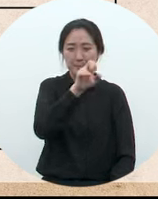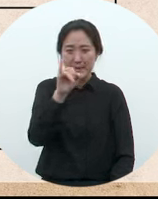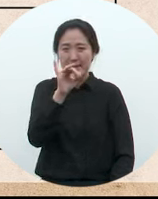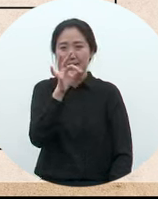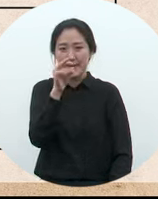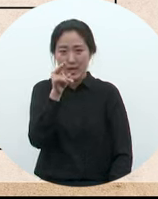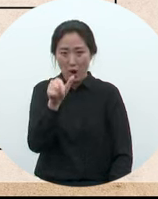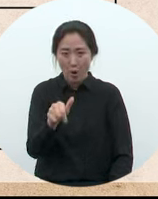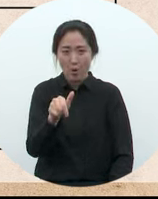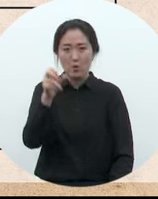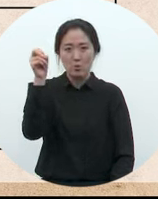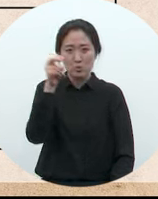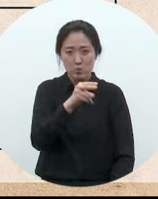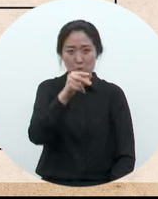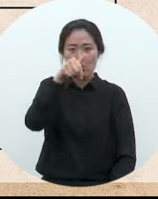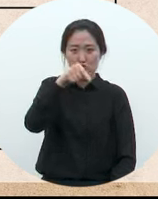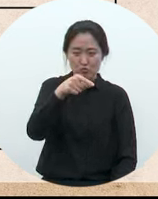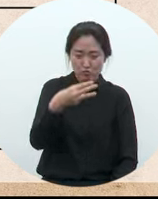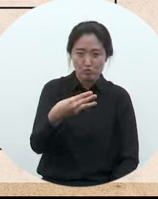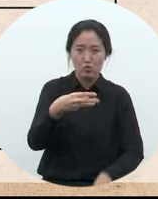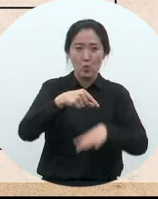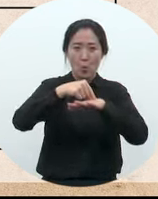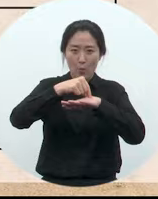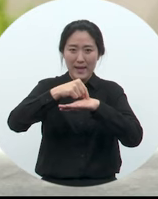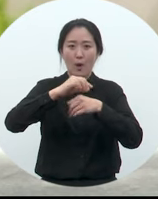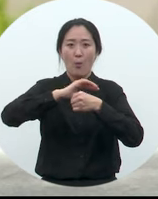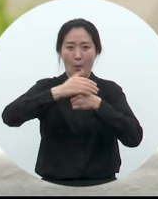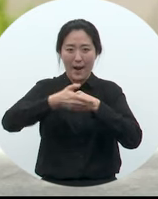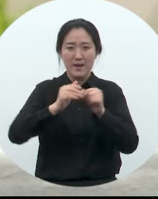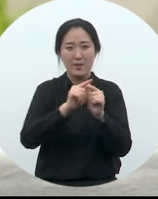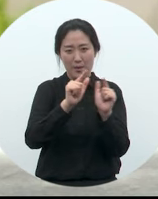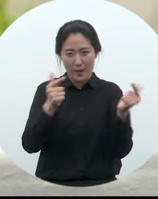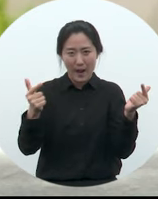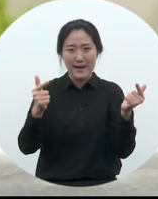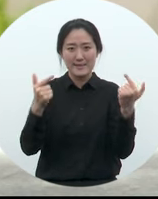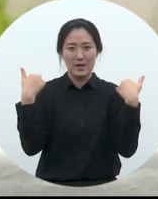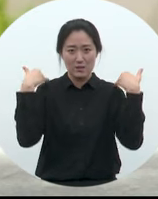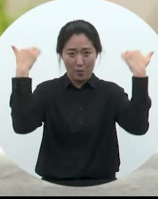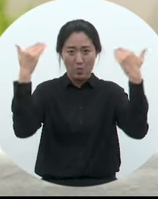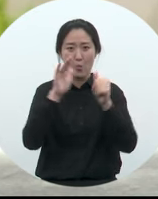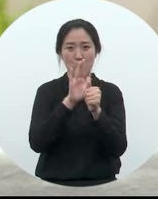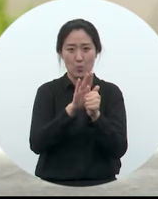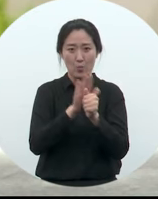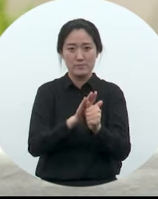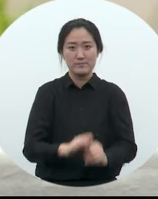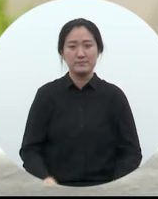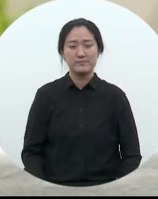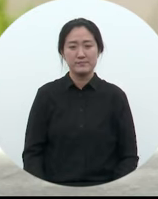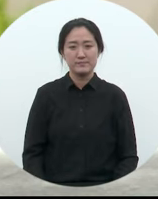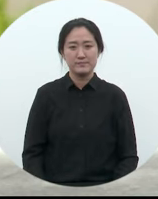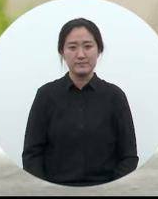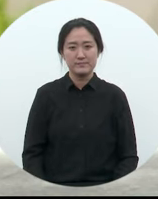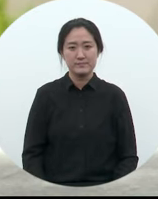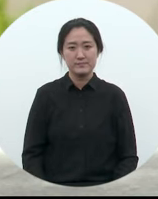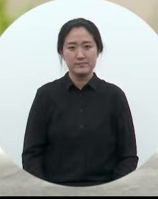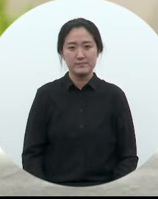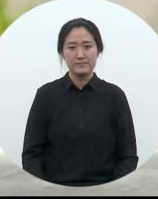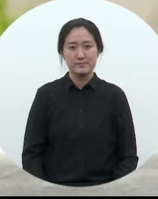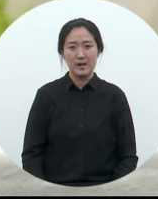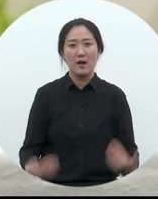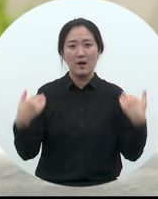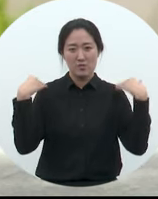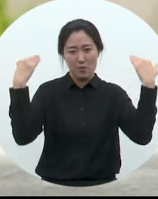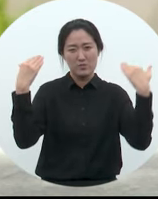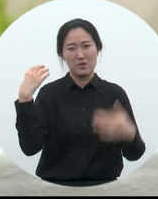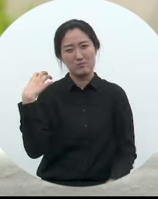김, 미역, 굴, 그 다음에 고기 종류, 과일 종류, 이런 것들이 성장에 도움이 많이 되고요.